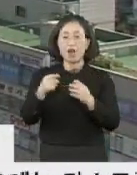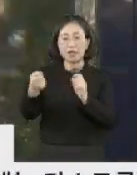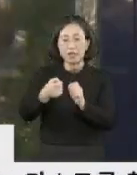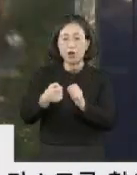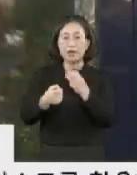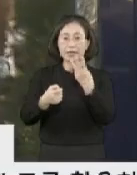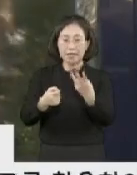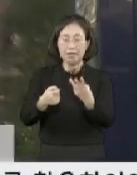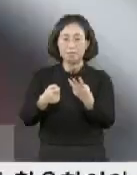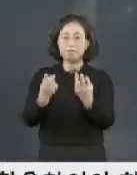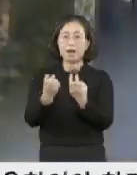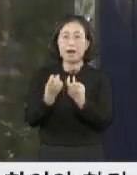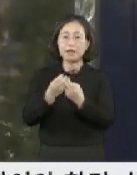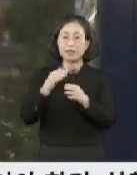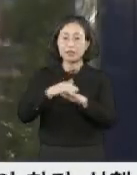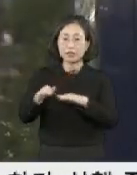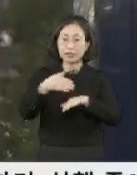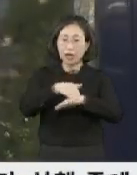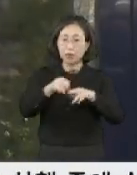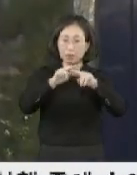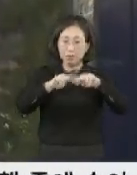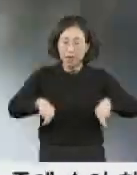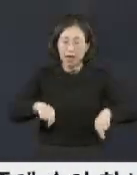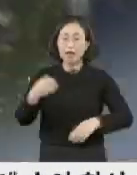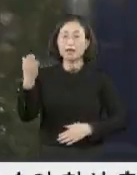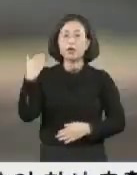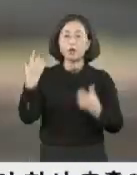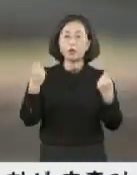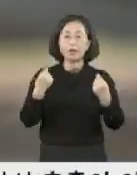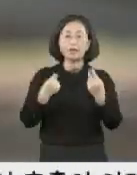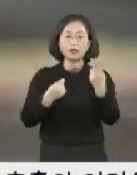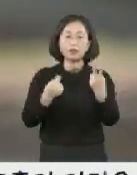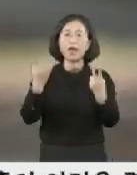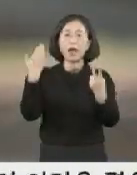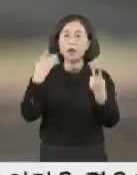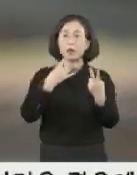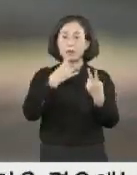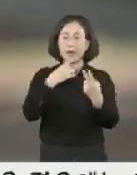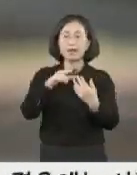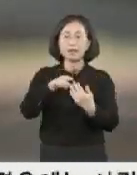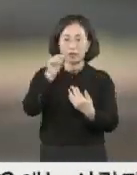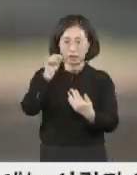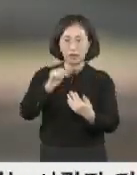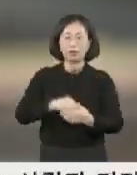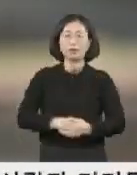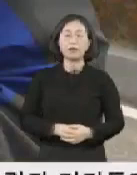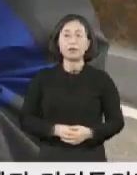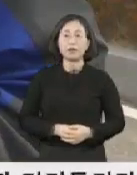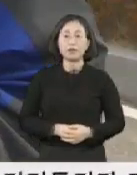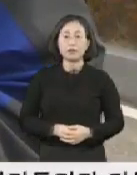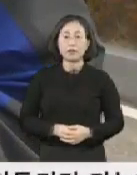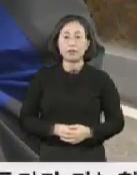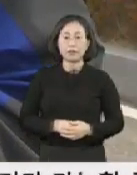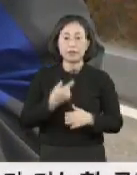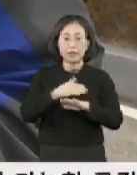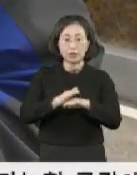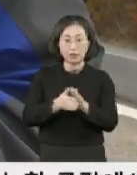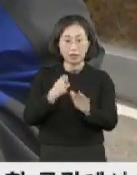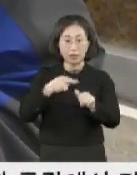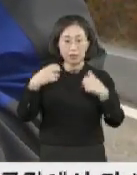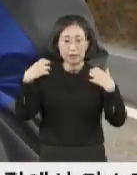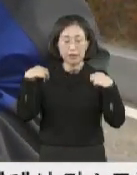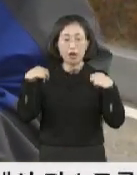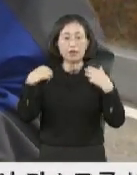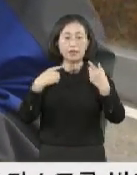방식으로 배정 키로한 곳도 백지화해 종전처럼 두 개 학교만 선택하도록 바꾸기로 했습니다. 대전시 교육청은